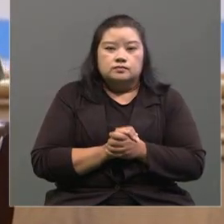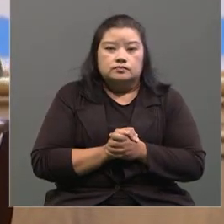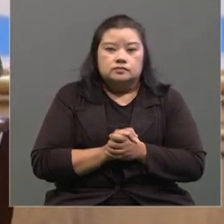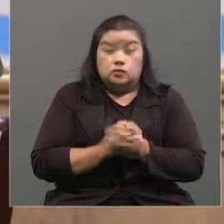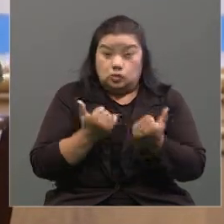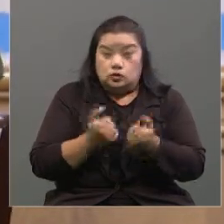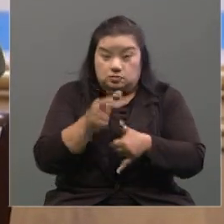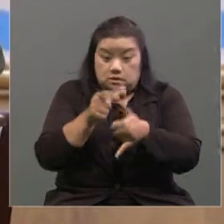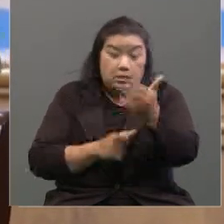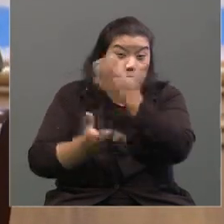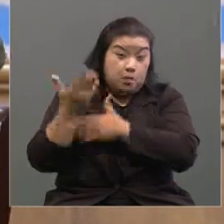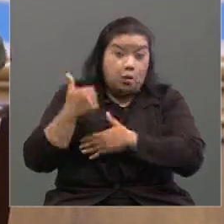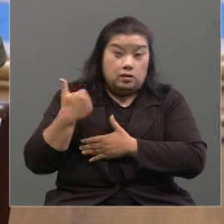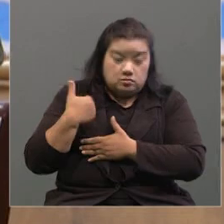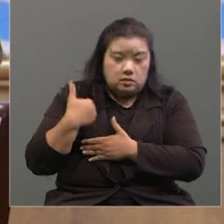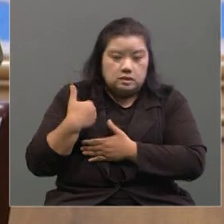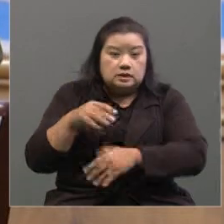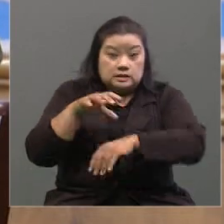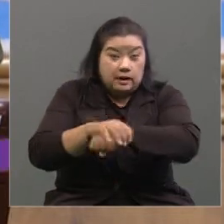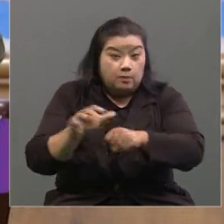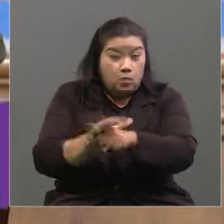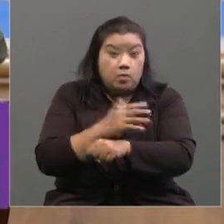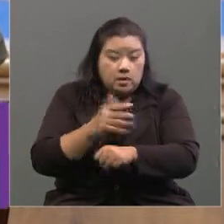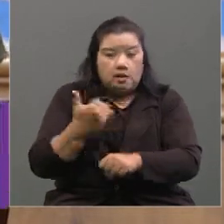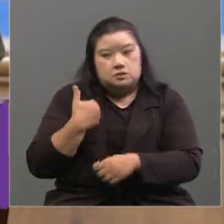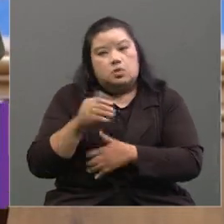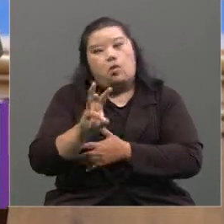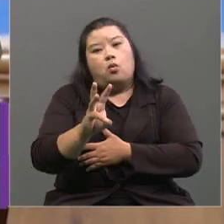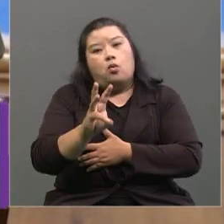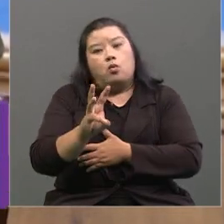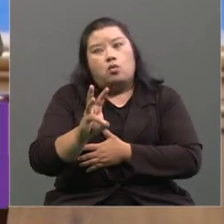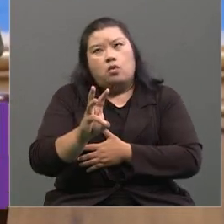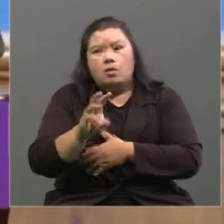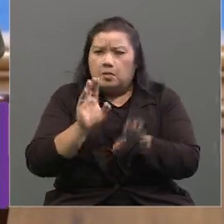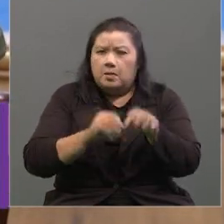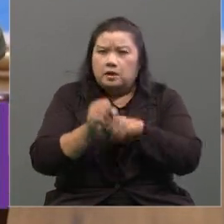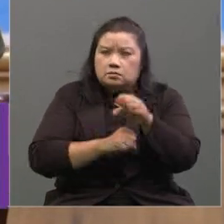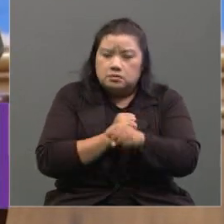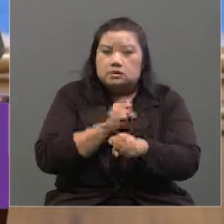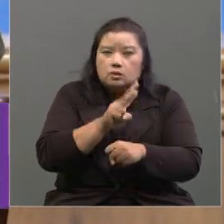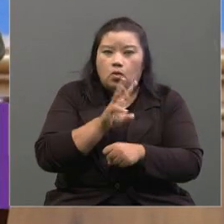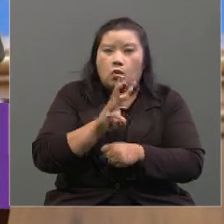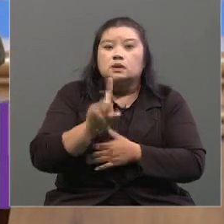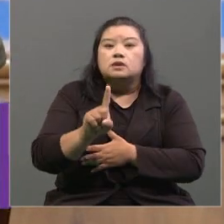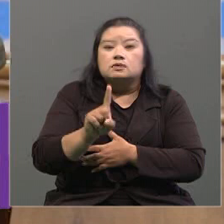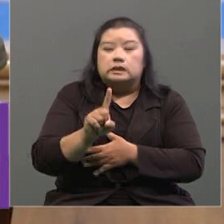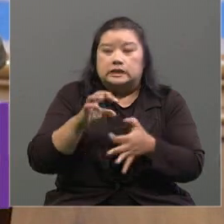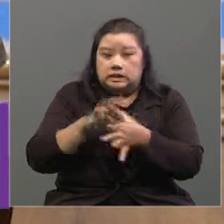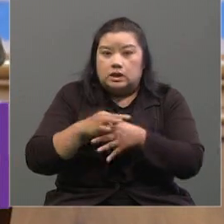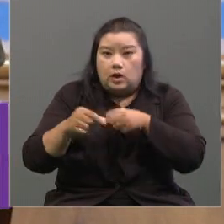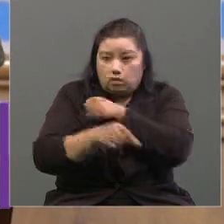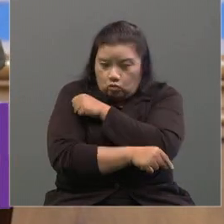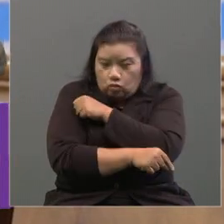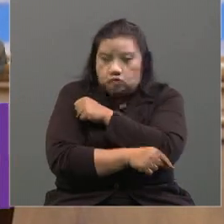เนี่ยประมาณรวมคดีที่ถูกจับด้วยนะครับประมาณ 6คดีย้อนหลังไปตั้งแต่ปี 61ซึ่งเป็นลักษณะการฉ้อโกงทั้ง